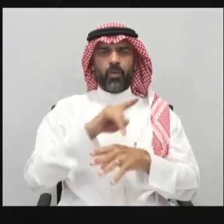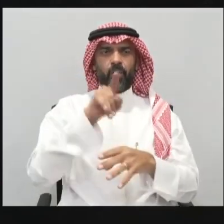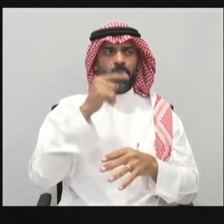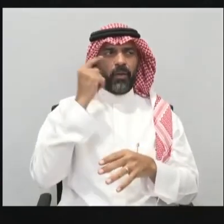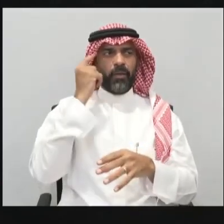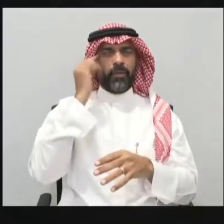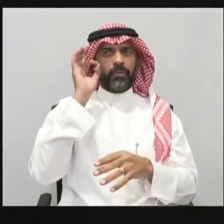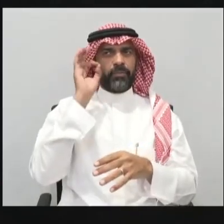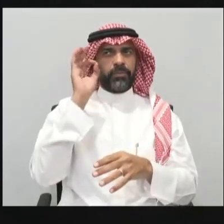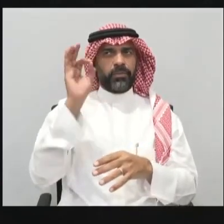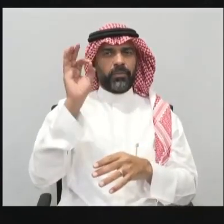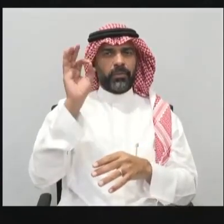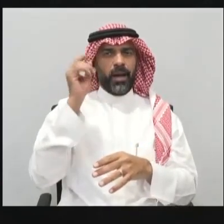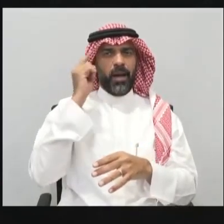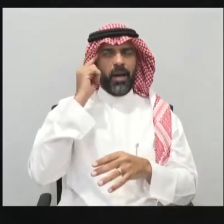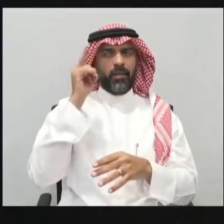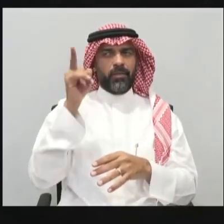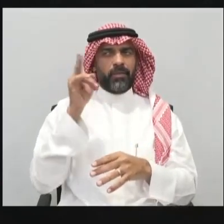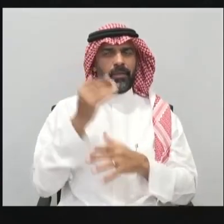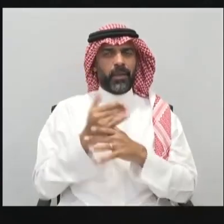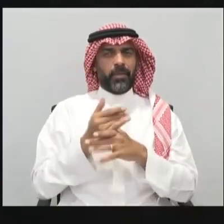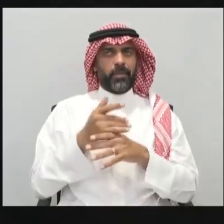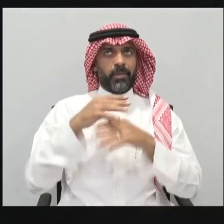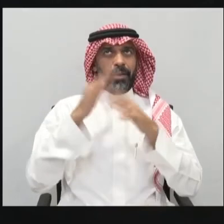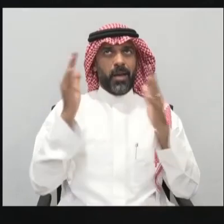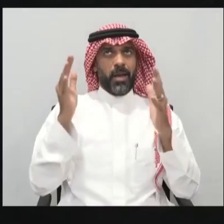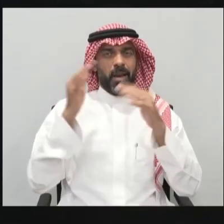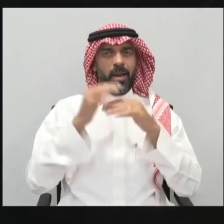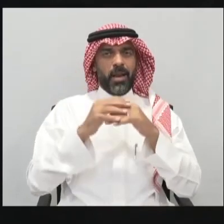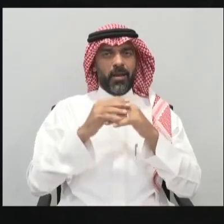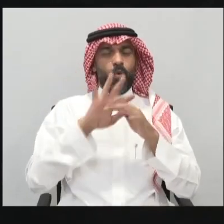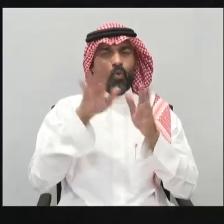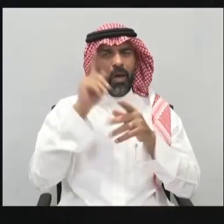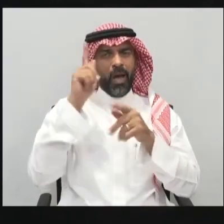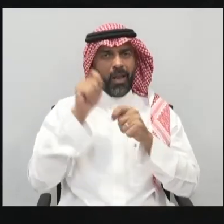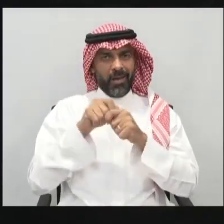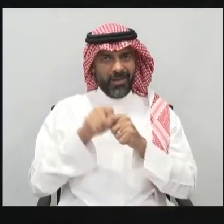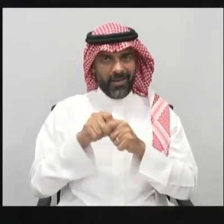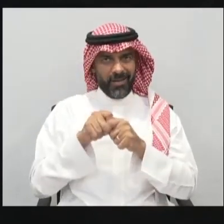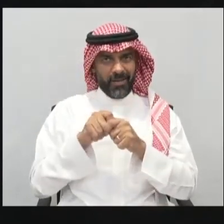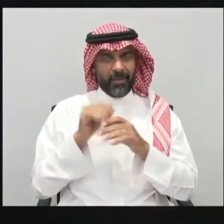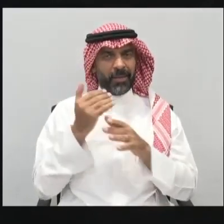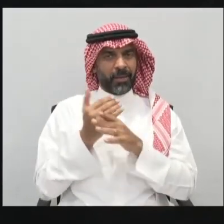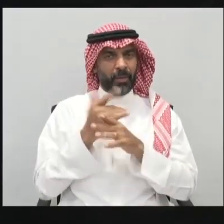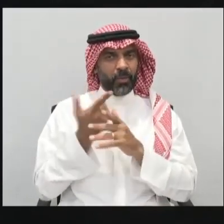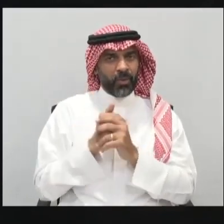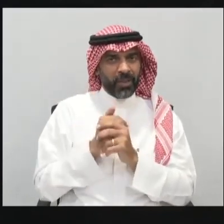الْأَلْبَابِ. Okay, those are the people that always wonder and think, right? Okay, are you one of those people?